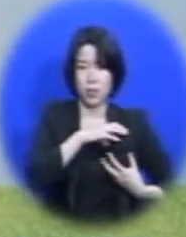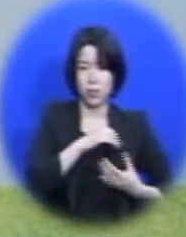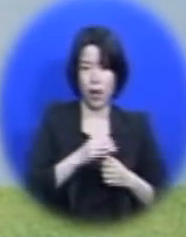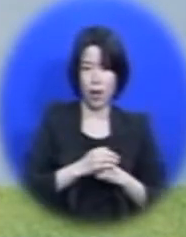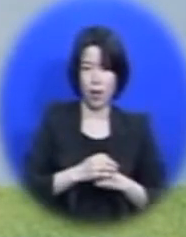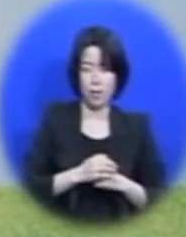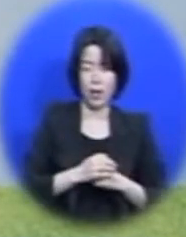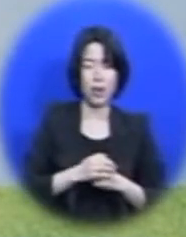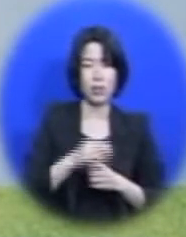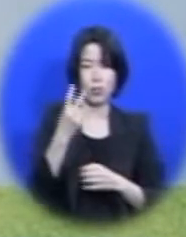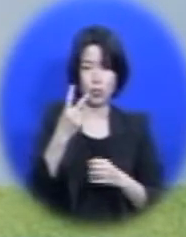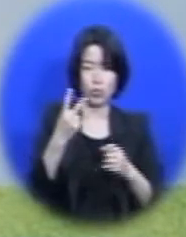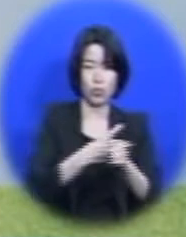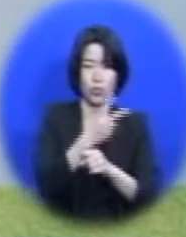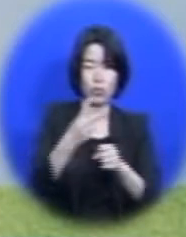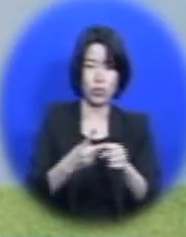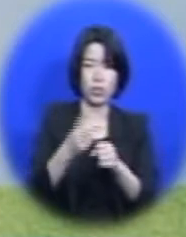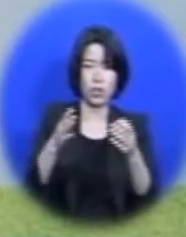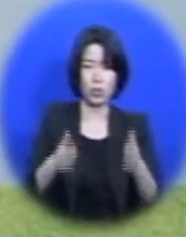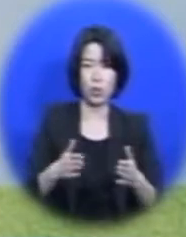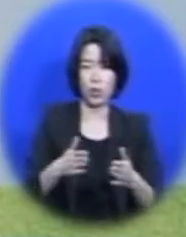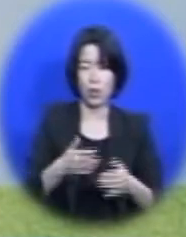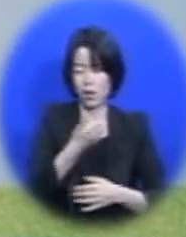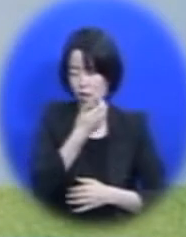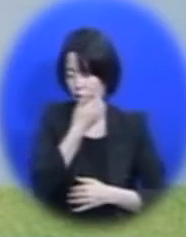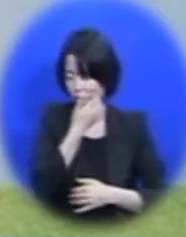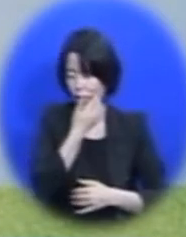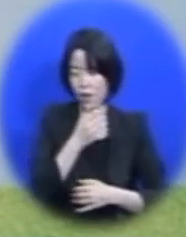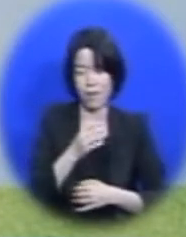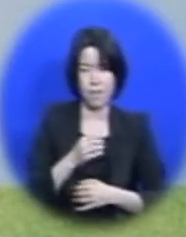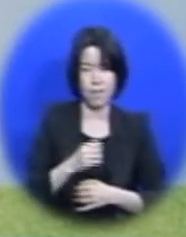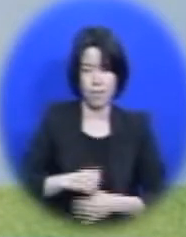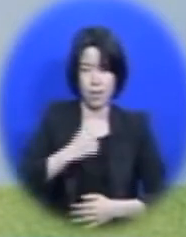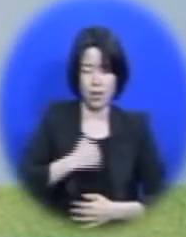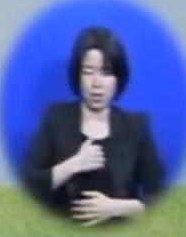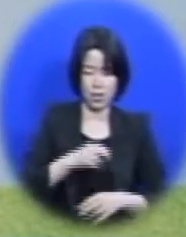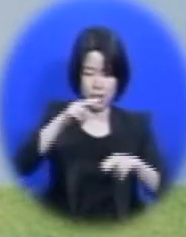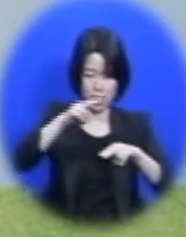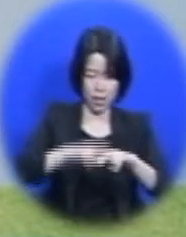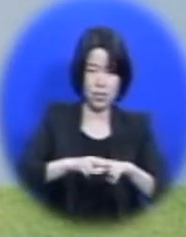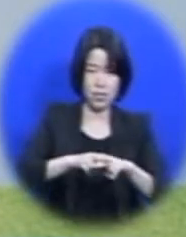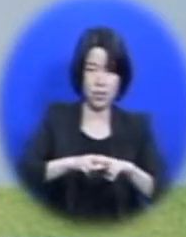가운데도 두 시간 동안이나 모멸감에 치를 떨면서 그냥 앉은 자리에서